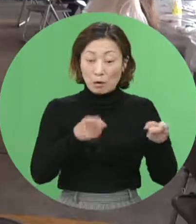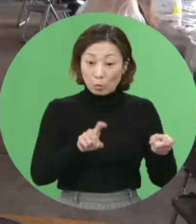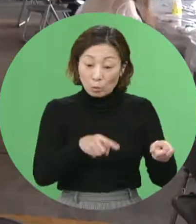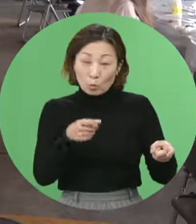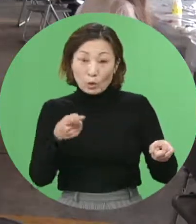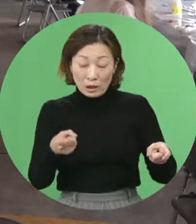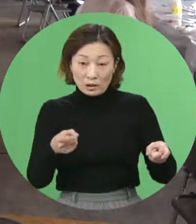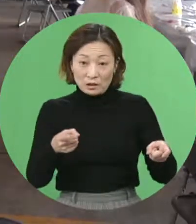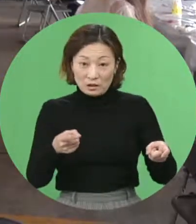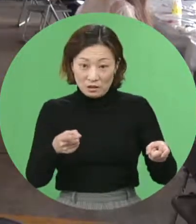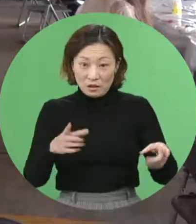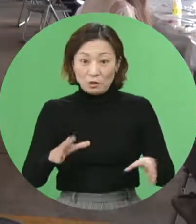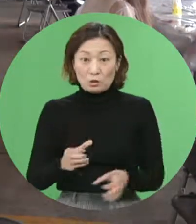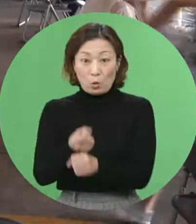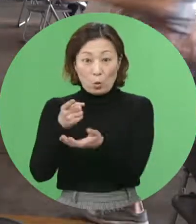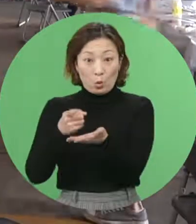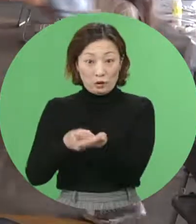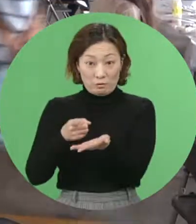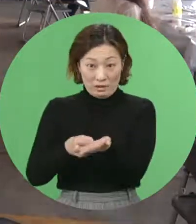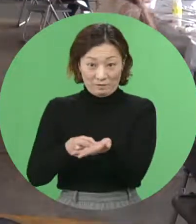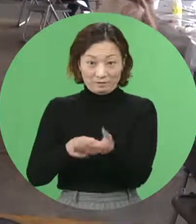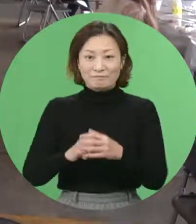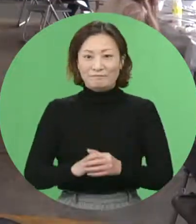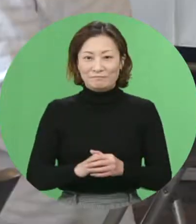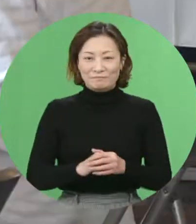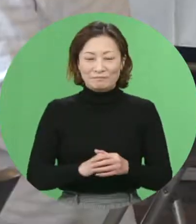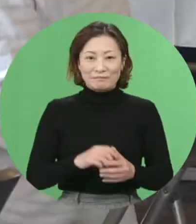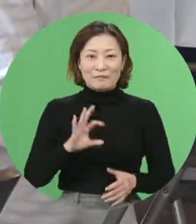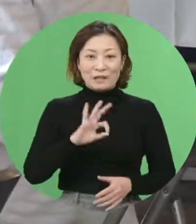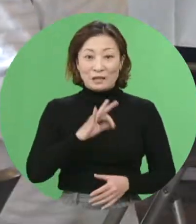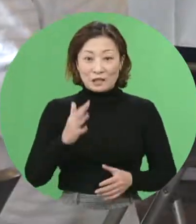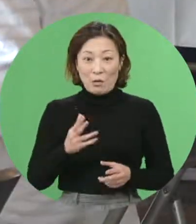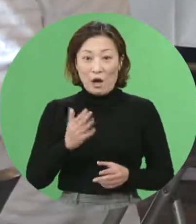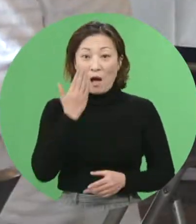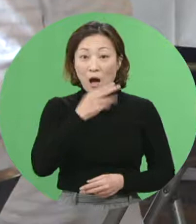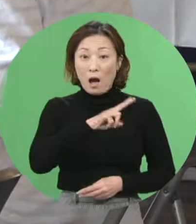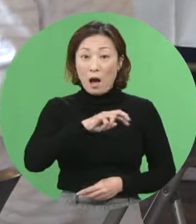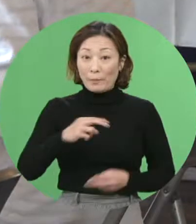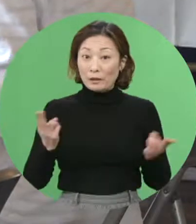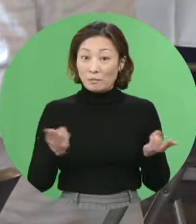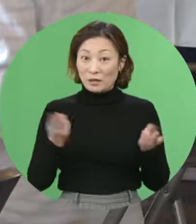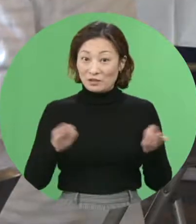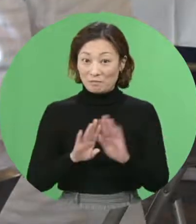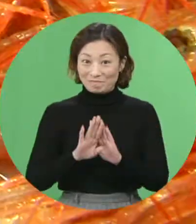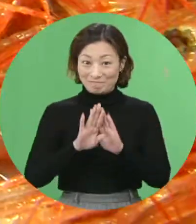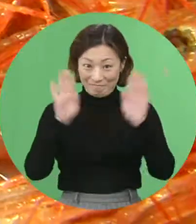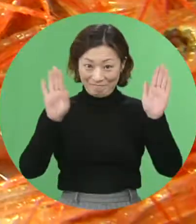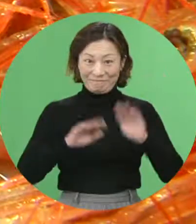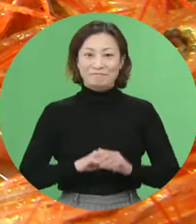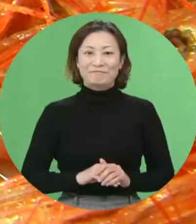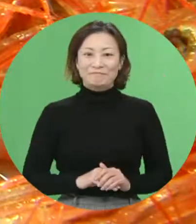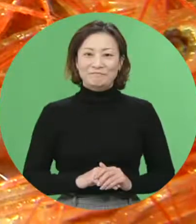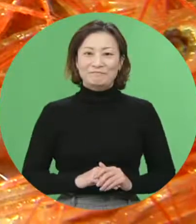する金沢総合市場で金沢甘エビ祭りも開催されました。